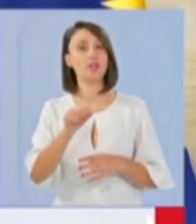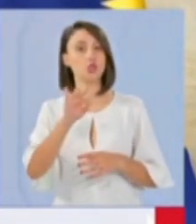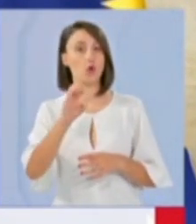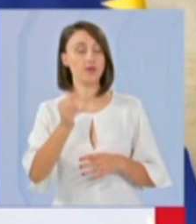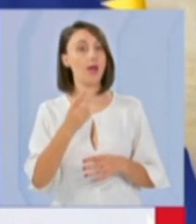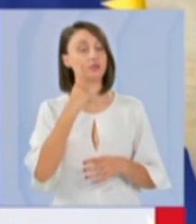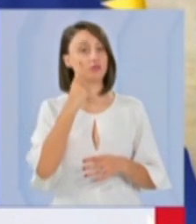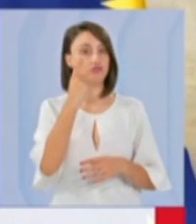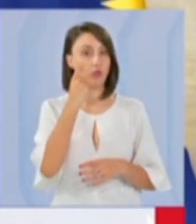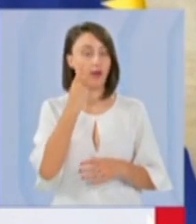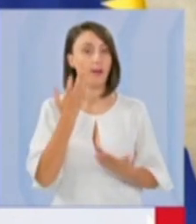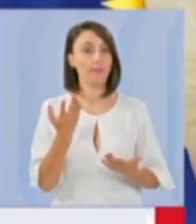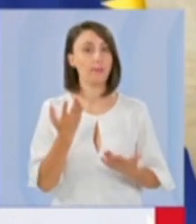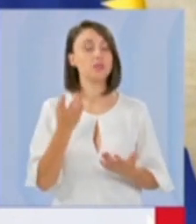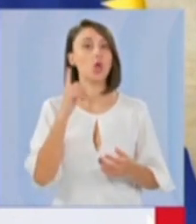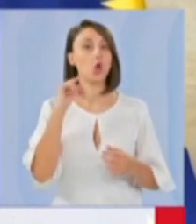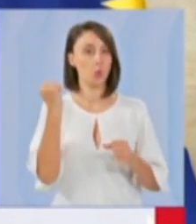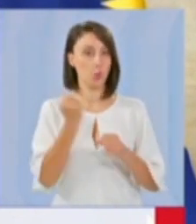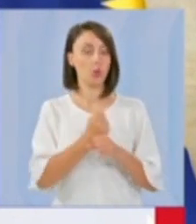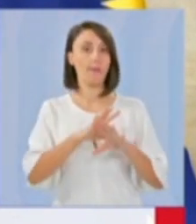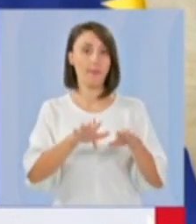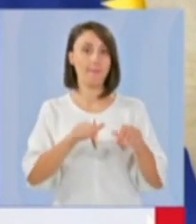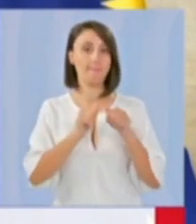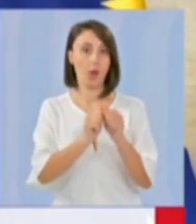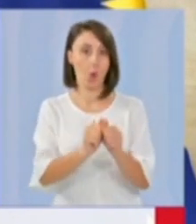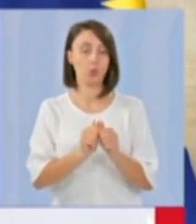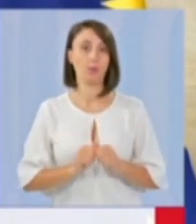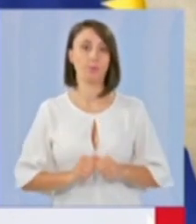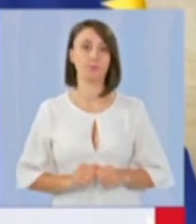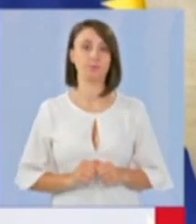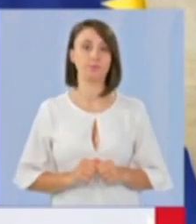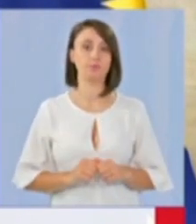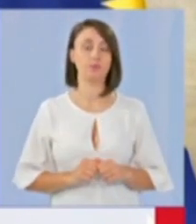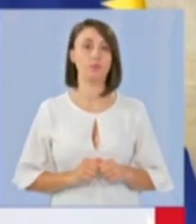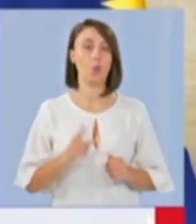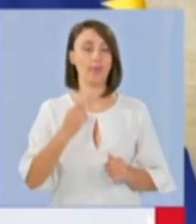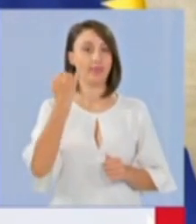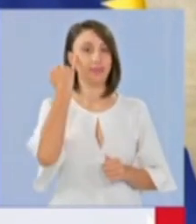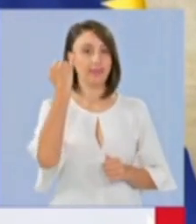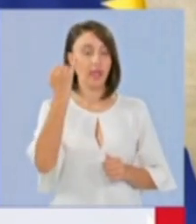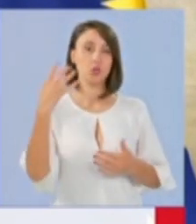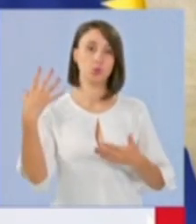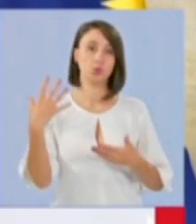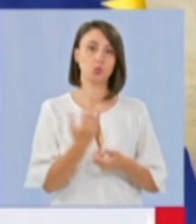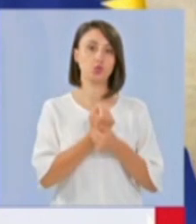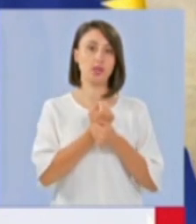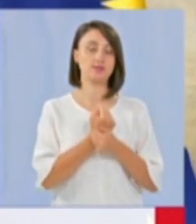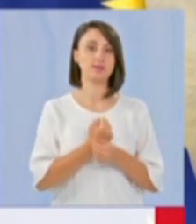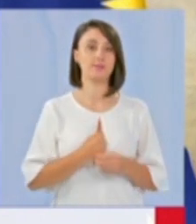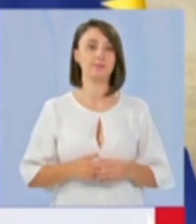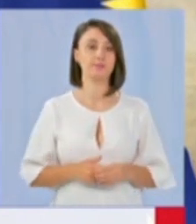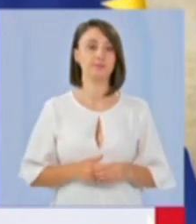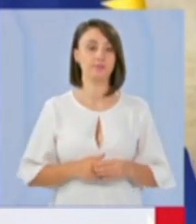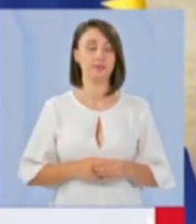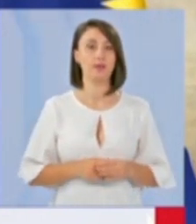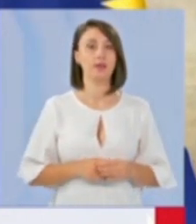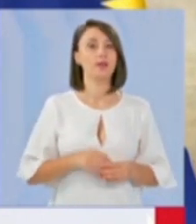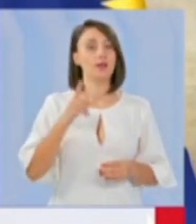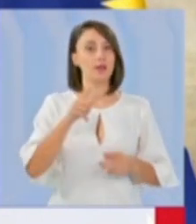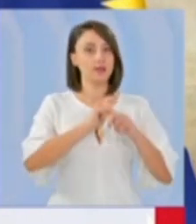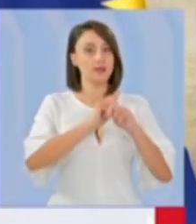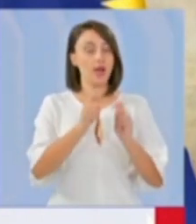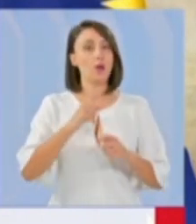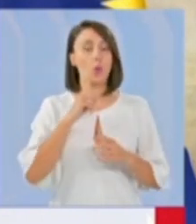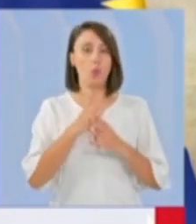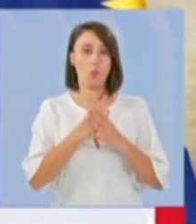să încercăm să lucrăm împreună la un concept de succes. Estonia este